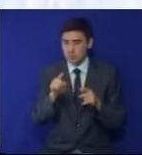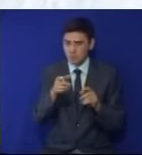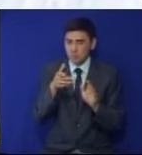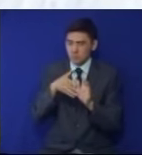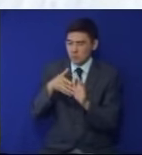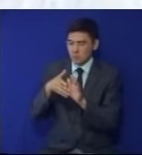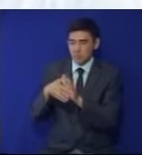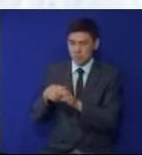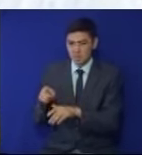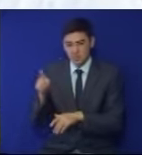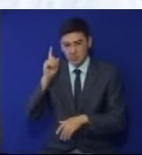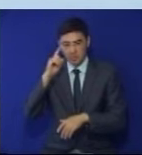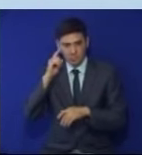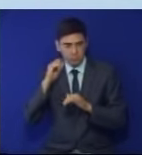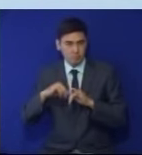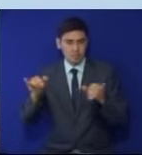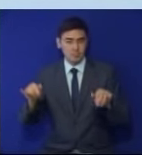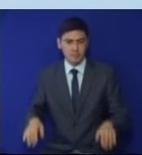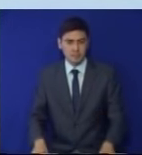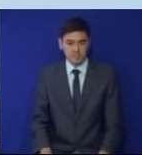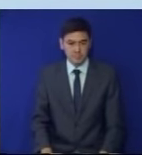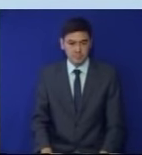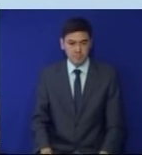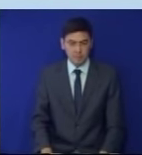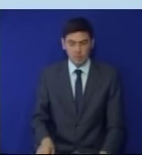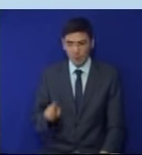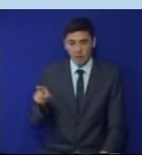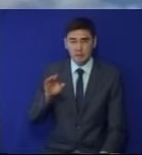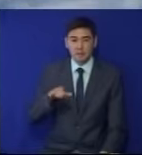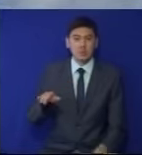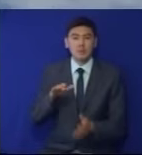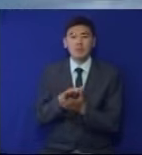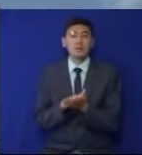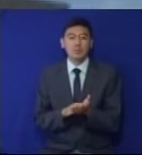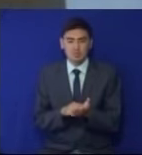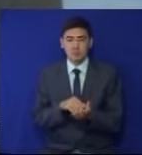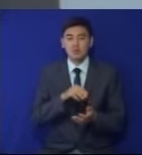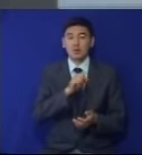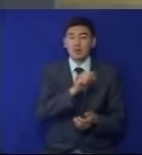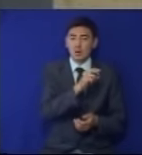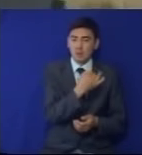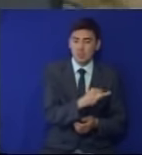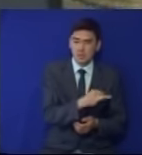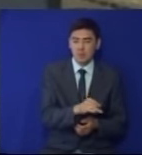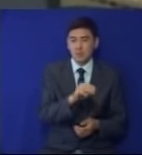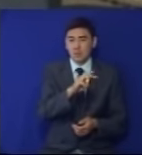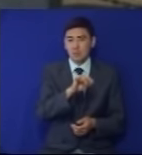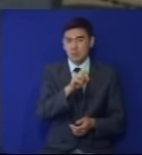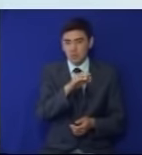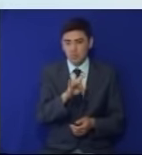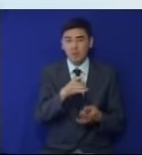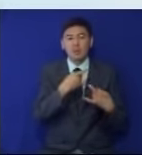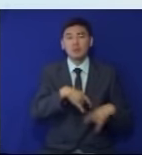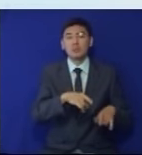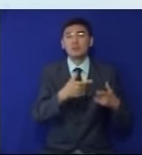зерттеу бойынша білімдерін кеңейту. Бұдан кейін оқушылар ұлы Абай Шәкәрім Мұхтар дүниеге келген киелі өңірдің өткен